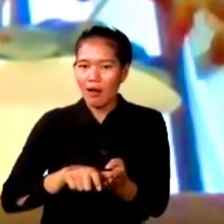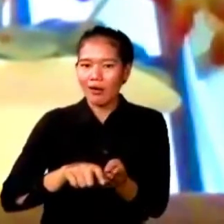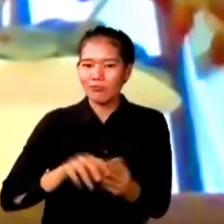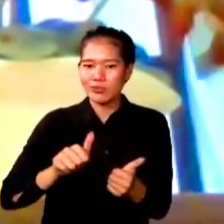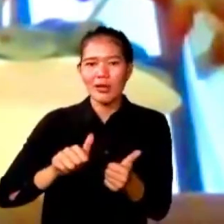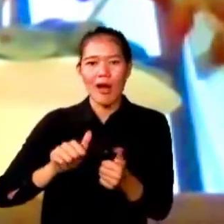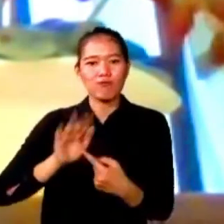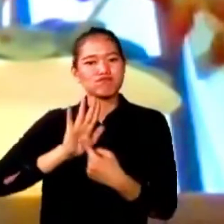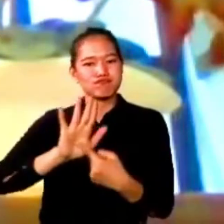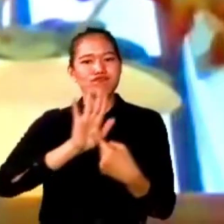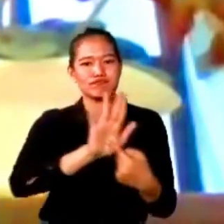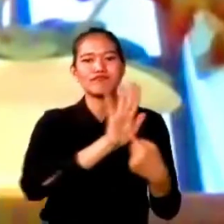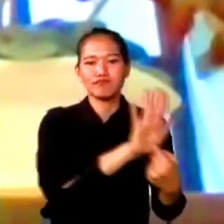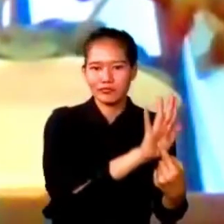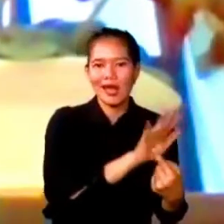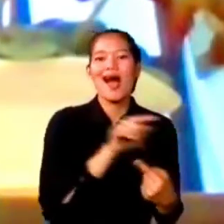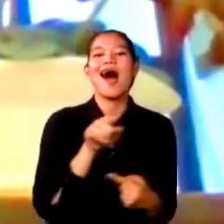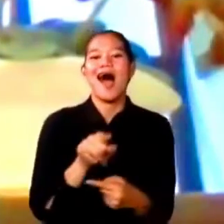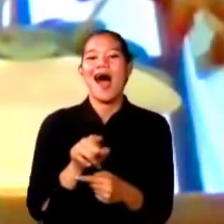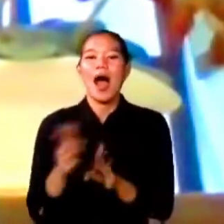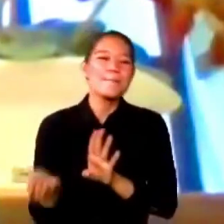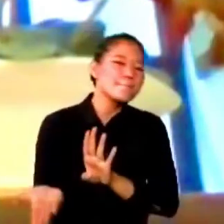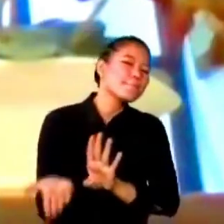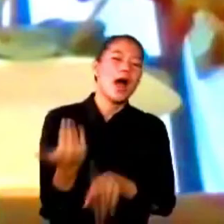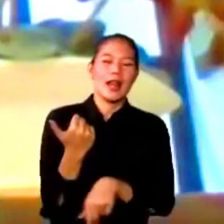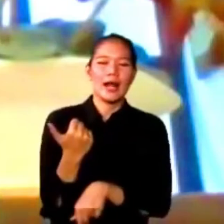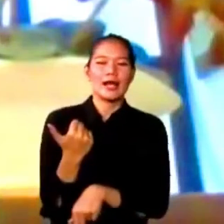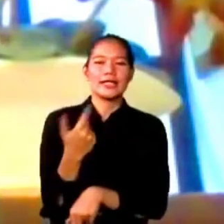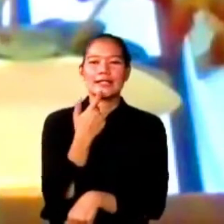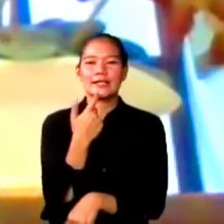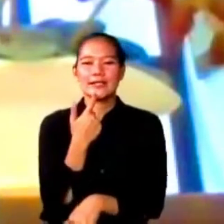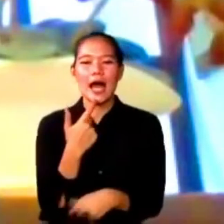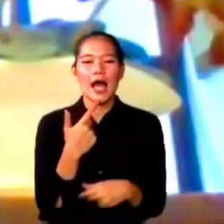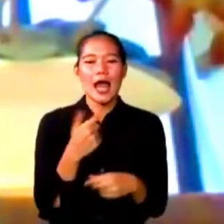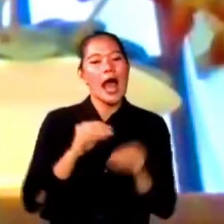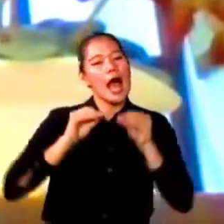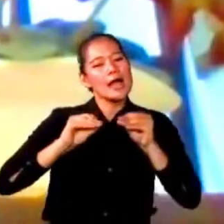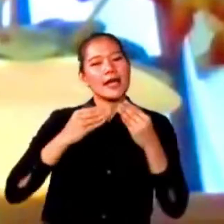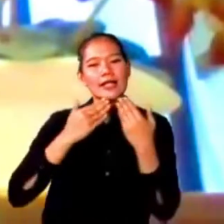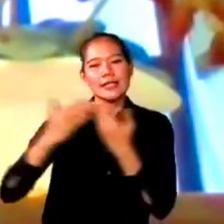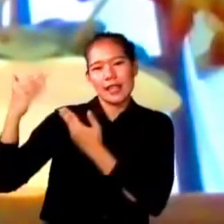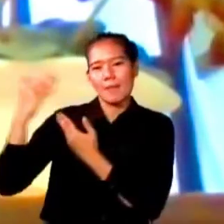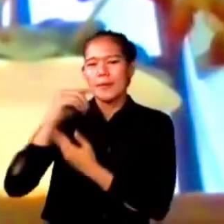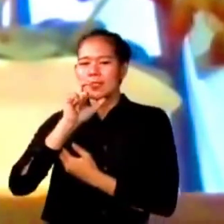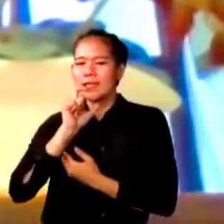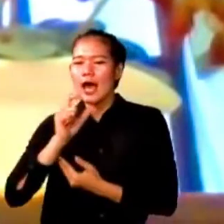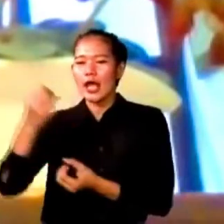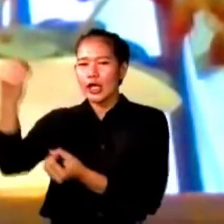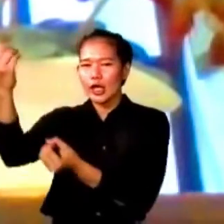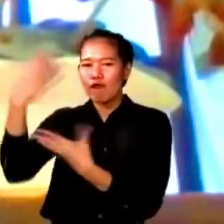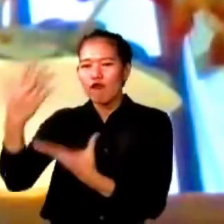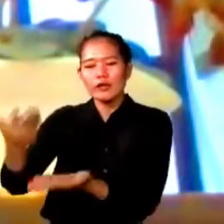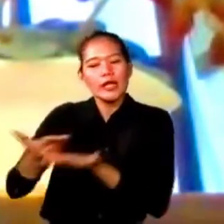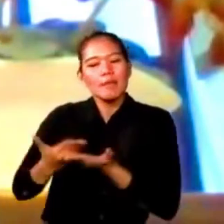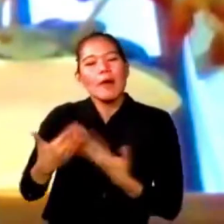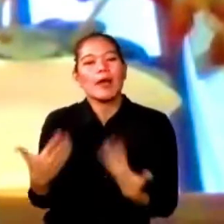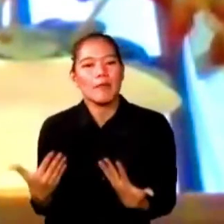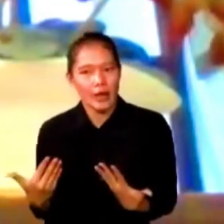ya kita kembalikan kepada tuntunan Islam di dalam penerimaan informasi